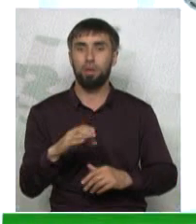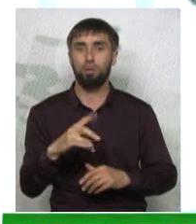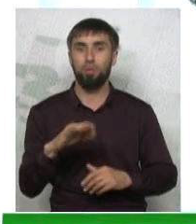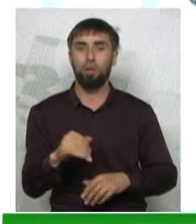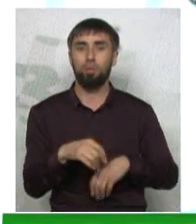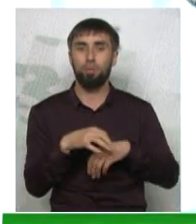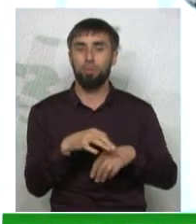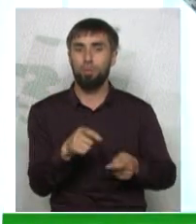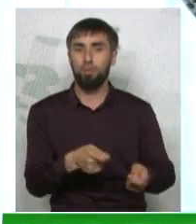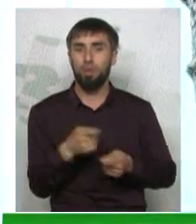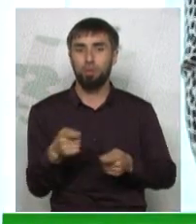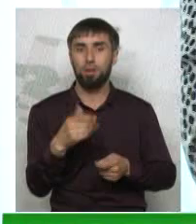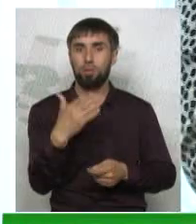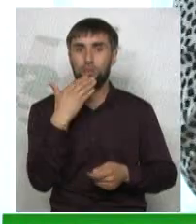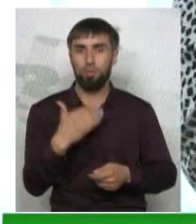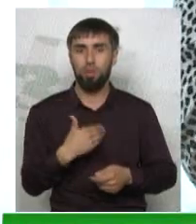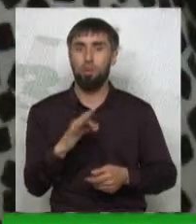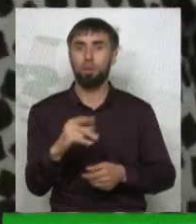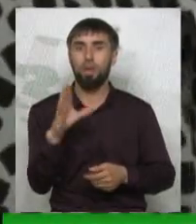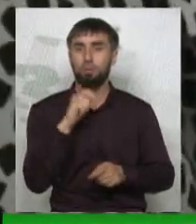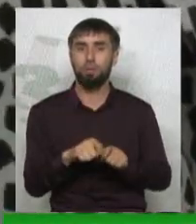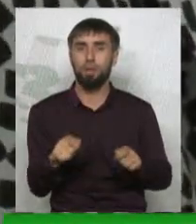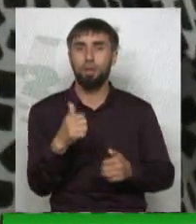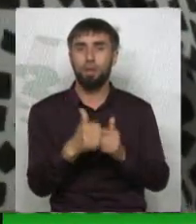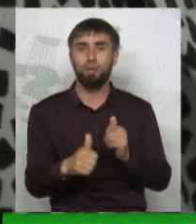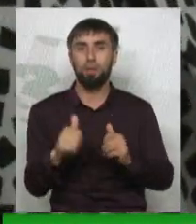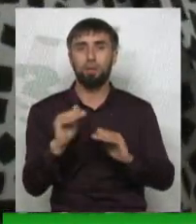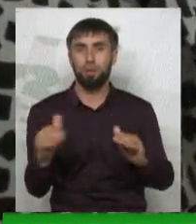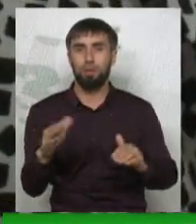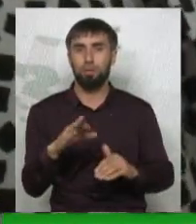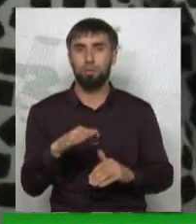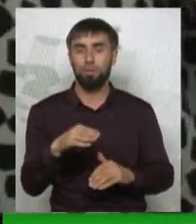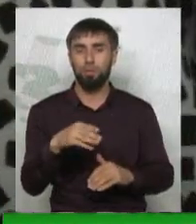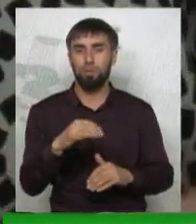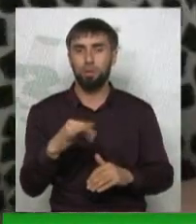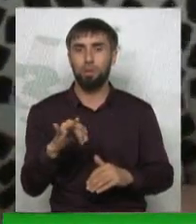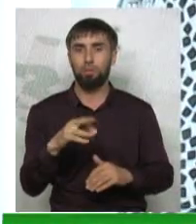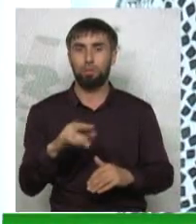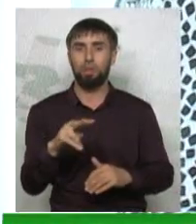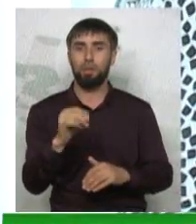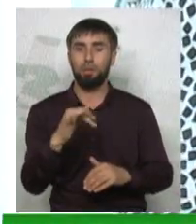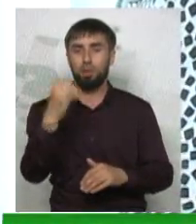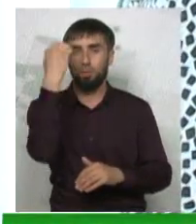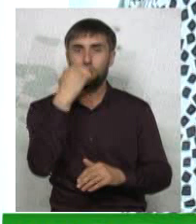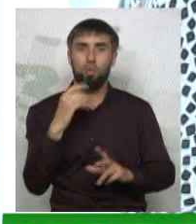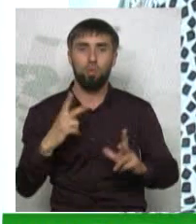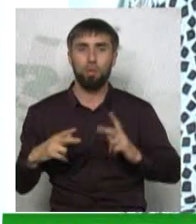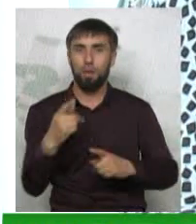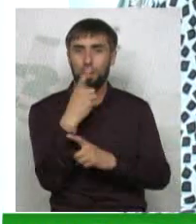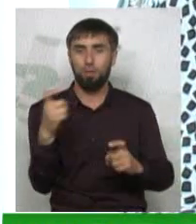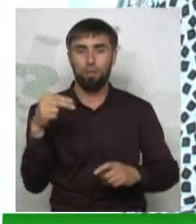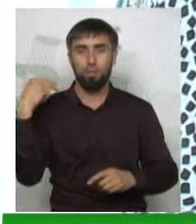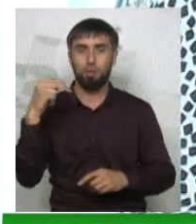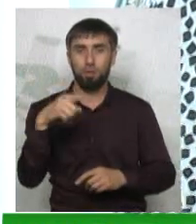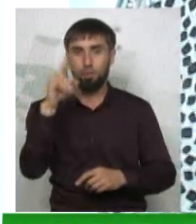привела любовь к педагогической деятельности. Она смогла раскрыть в каждом ученике творческий потенциал. В рамках акции «Спасибо учителю», объявленной